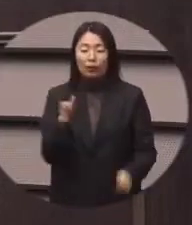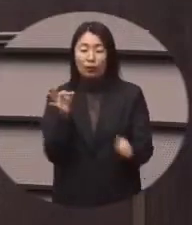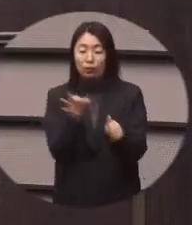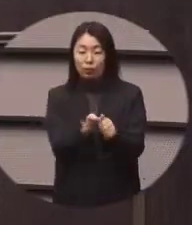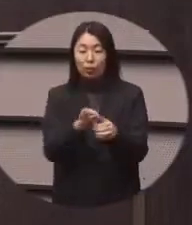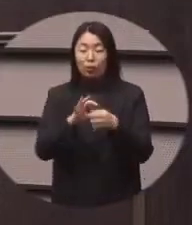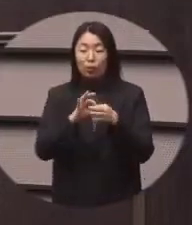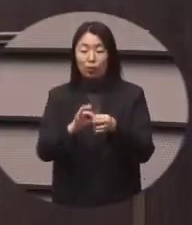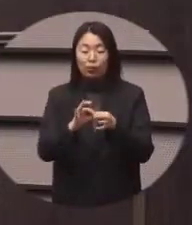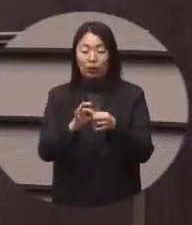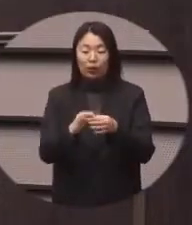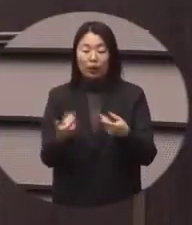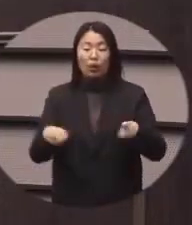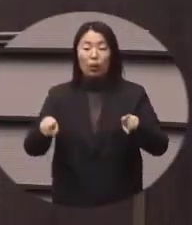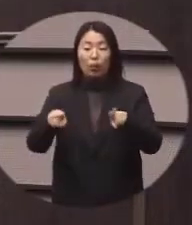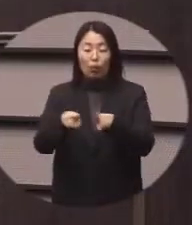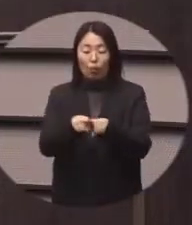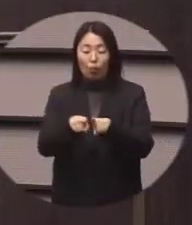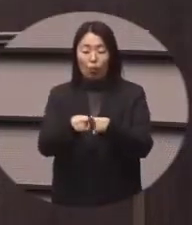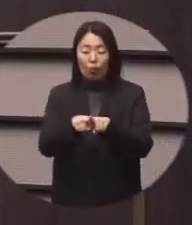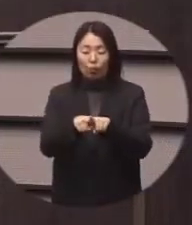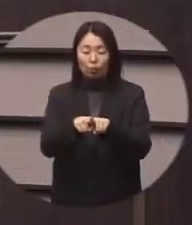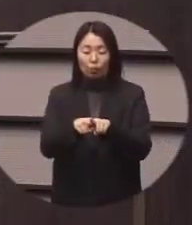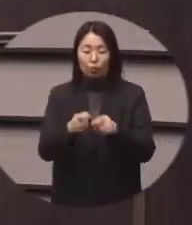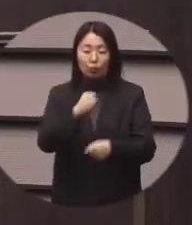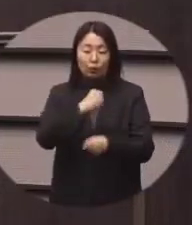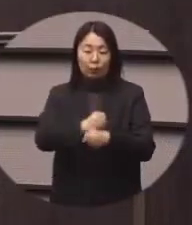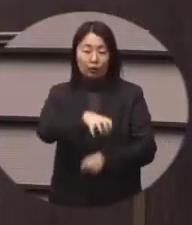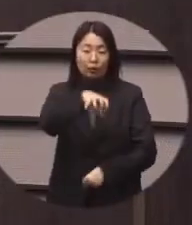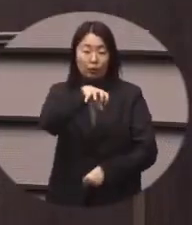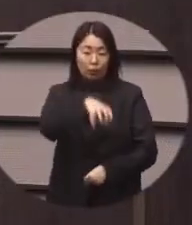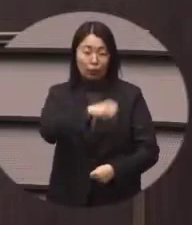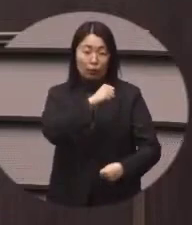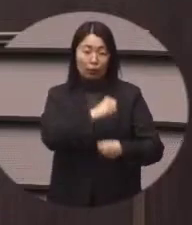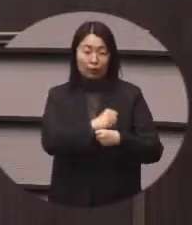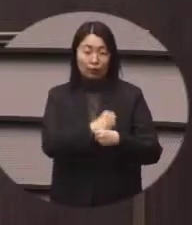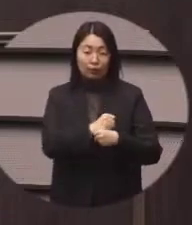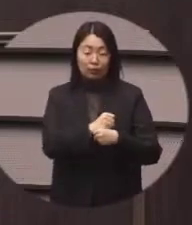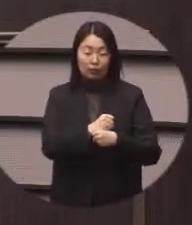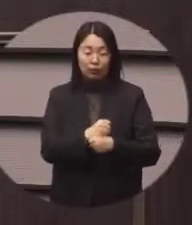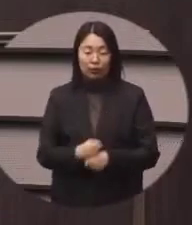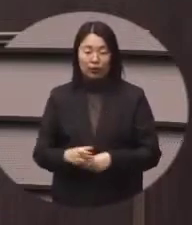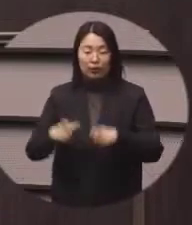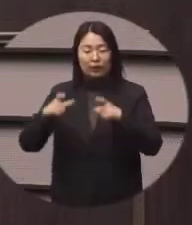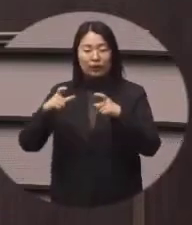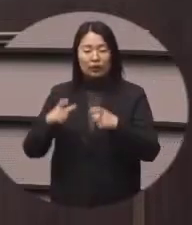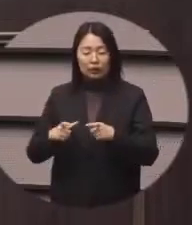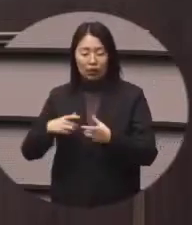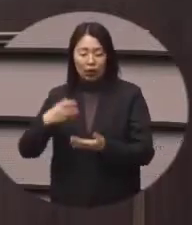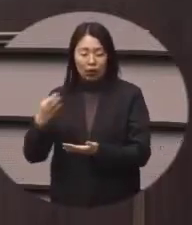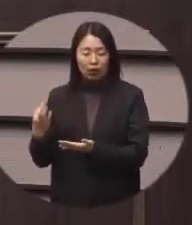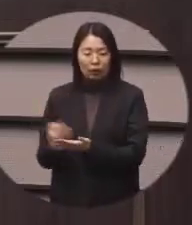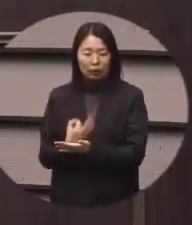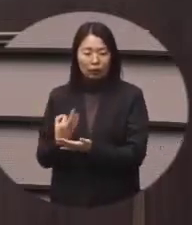공동작업장 및 회의실 대여, 교육 및 창업기금 지원 등 가구 소공인의 경영활동을 돕겠습니다.